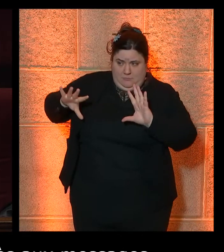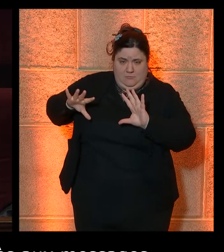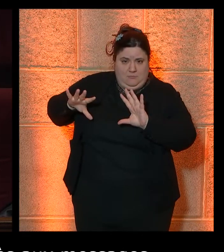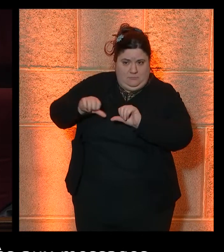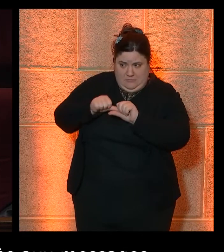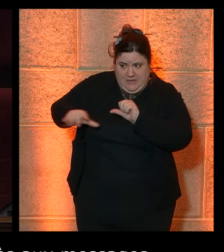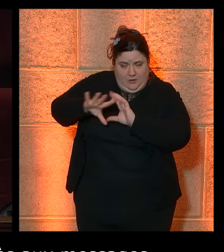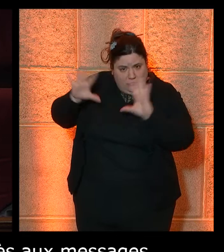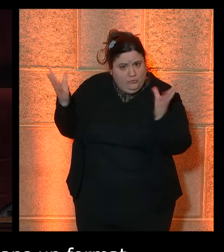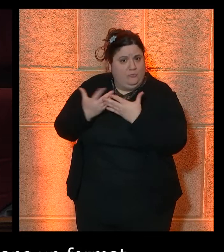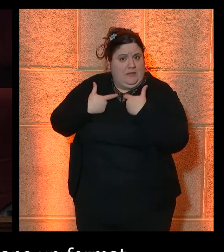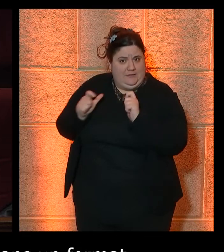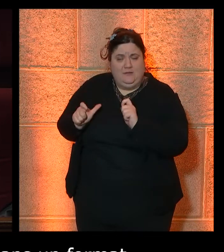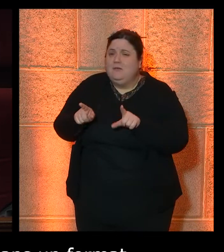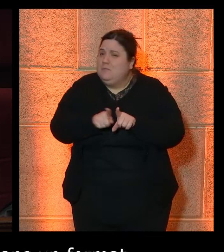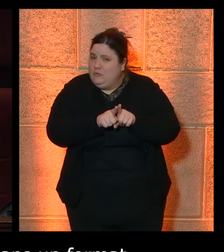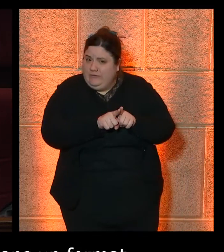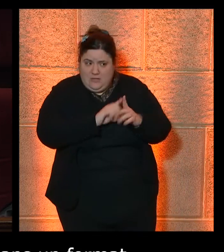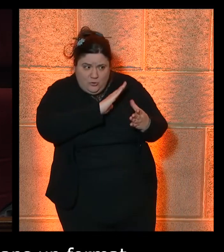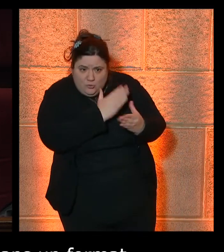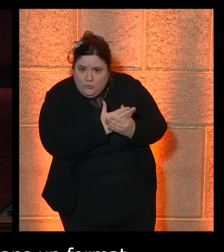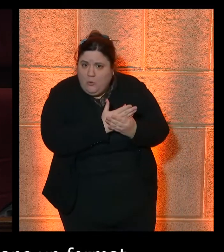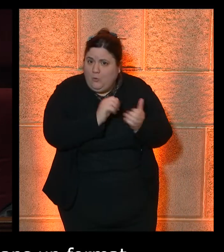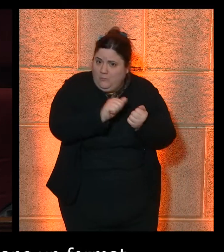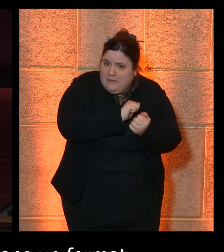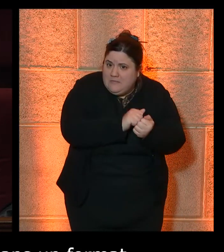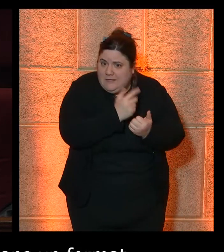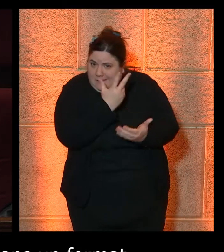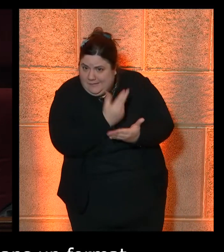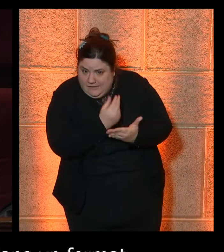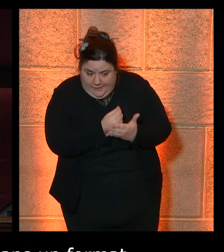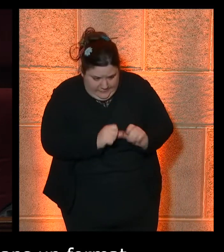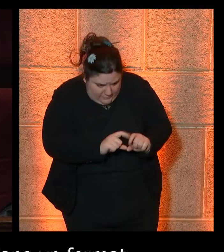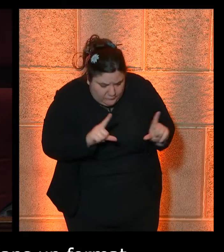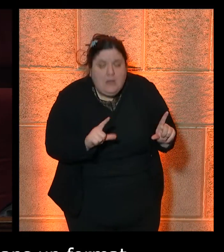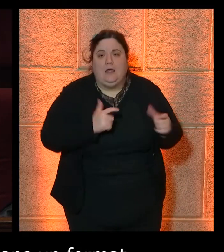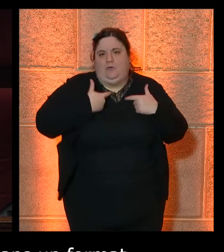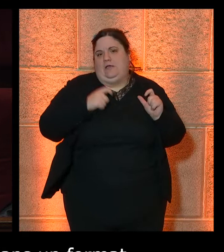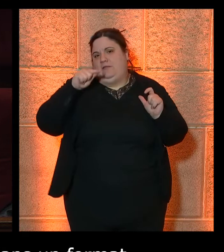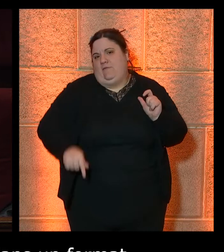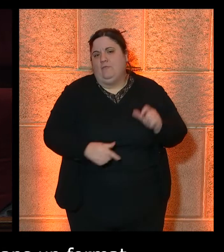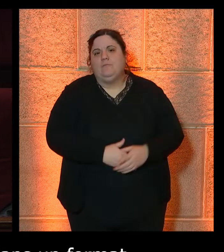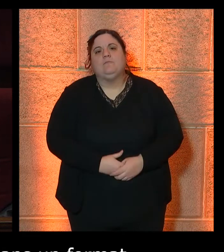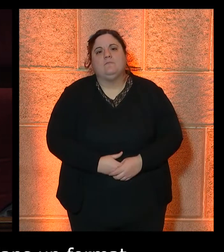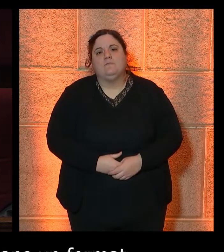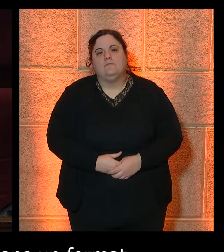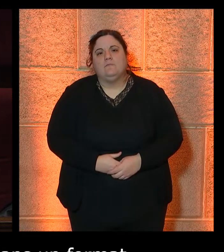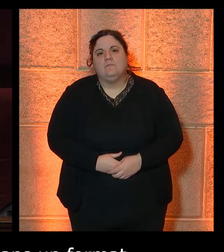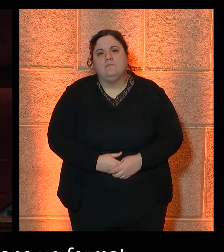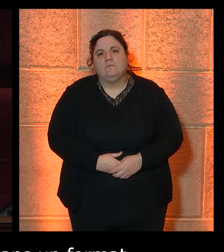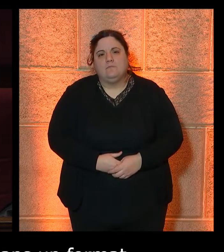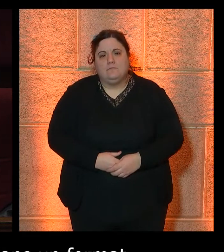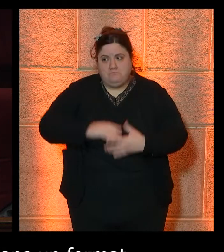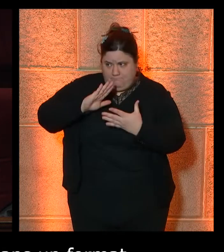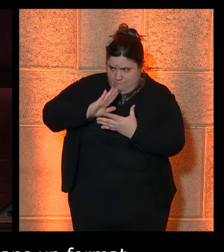téléchargeables, doivent eux aussi respecter ces règles en matière d'accessibilité. Les professions de foi et les programmes